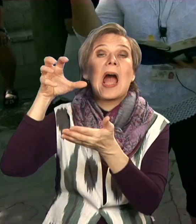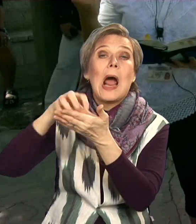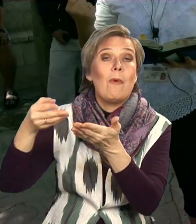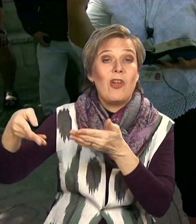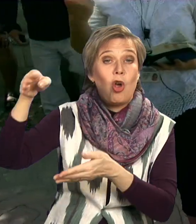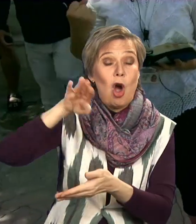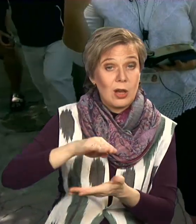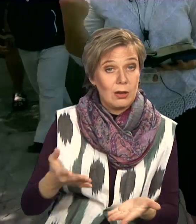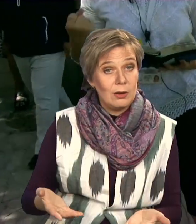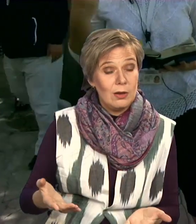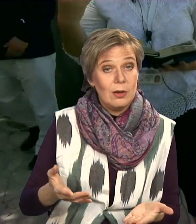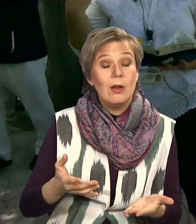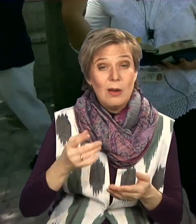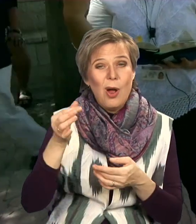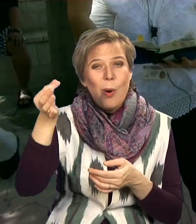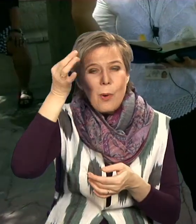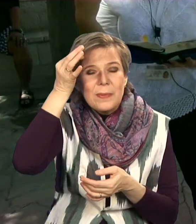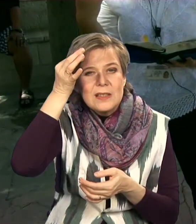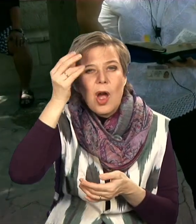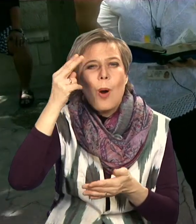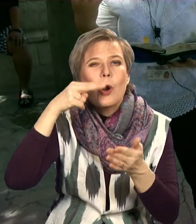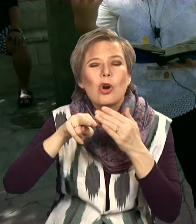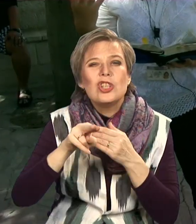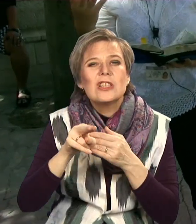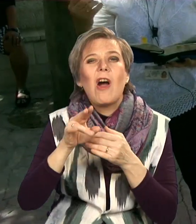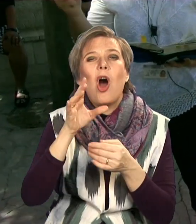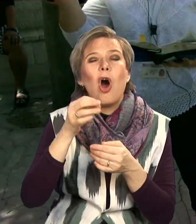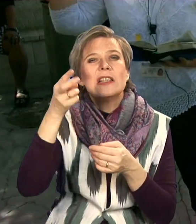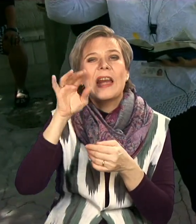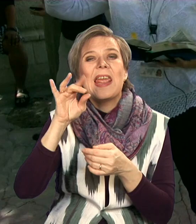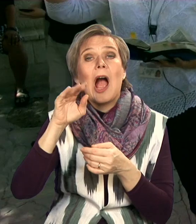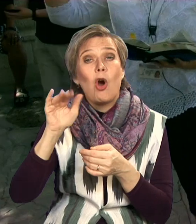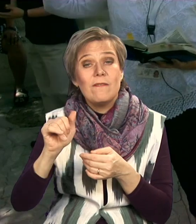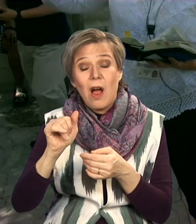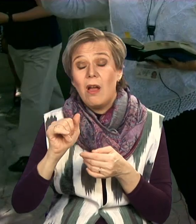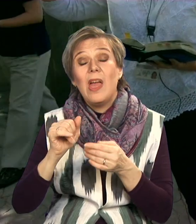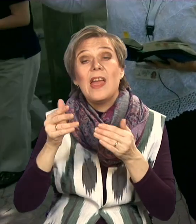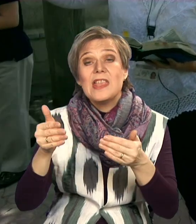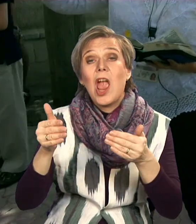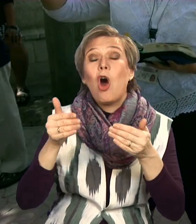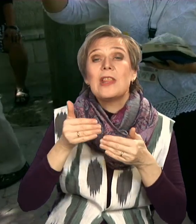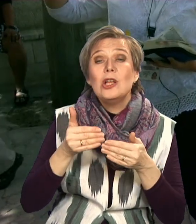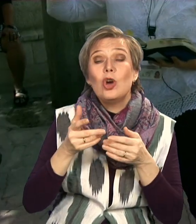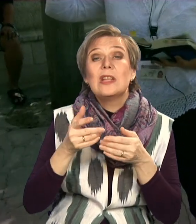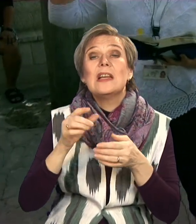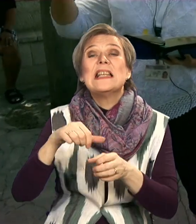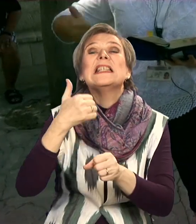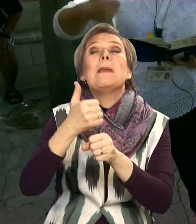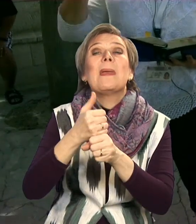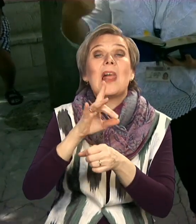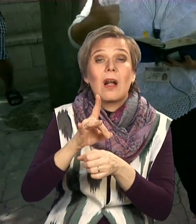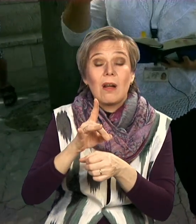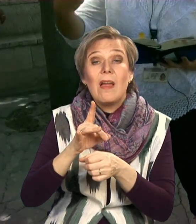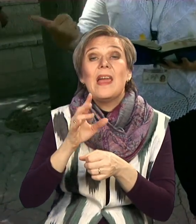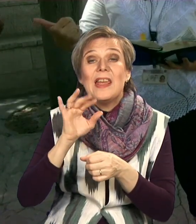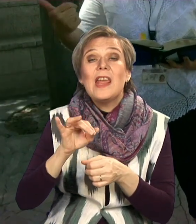законодатель отошел от чресла Иуды. Помните пророчество про отца Якова? Не отойдет скипетр от Иуды, и законодатель